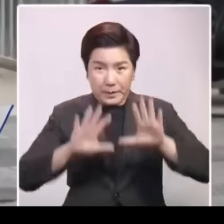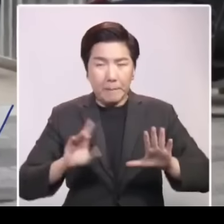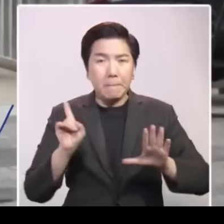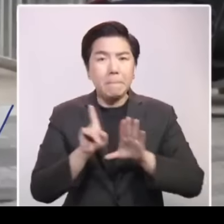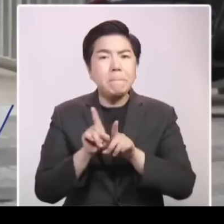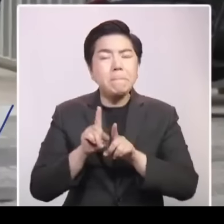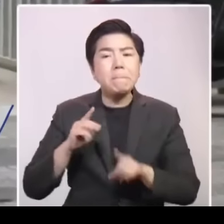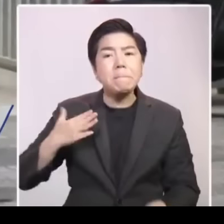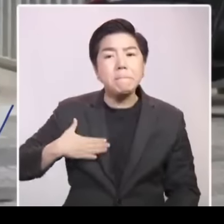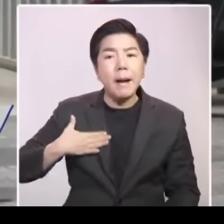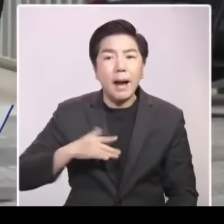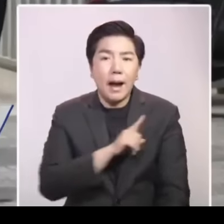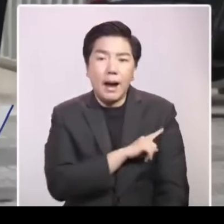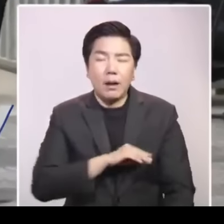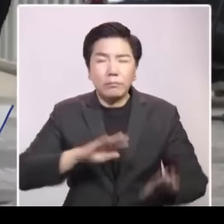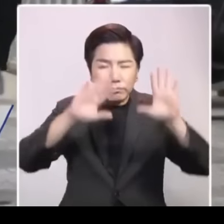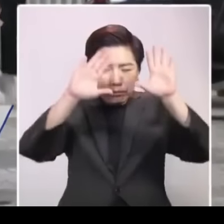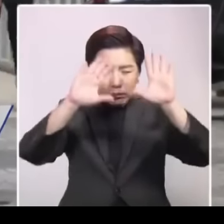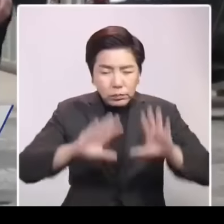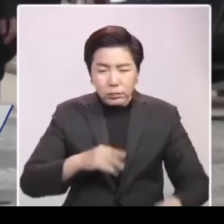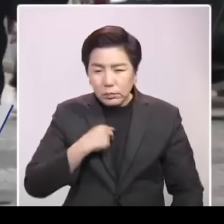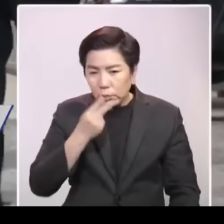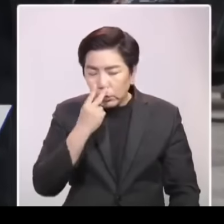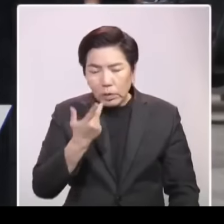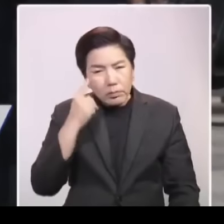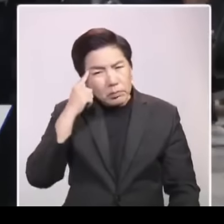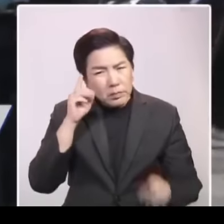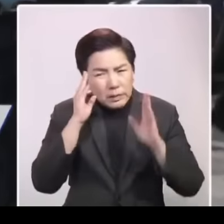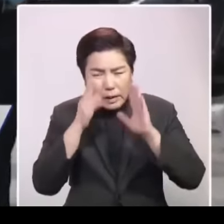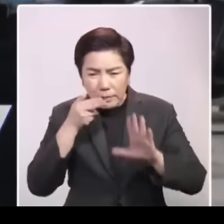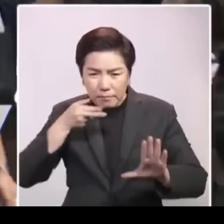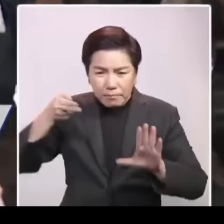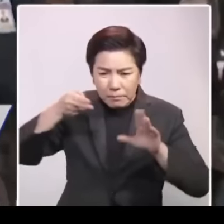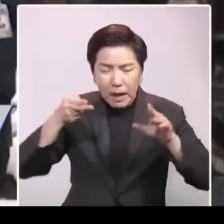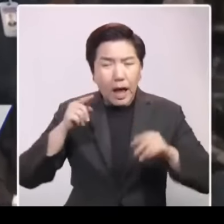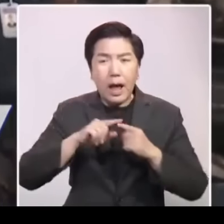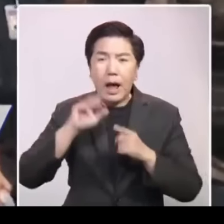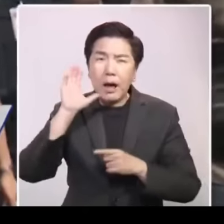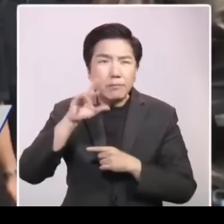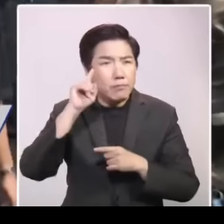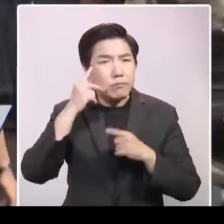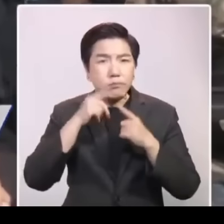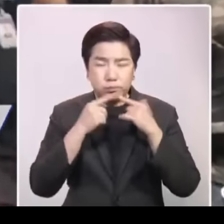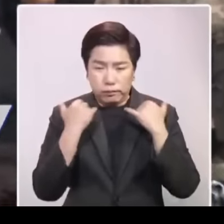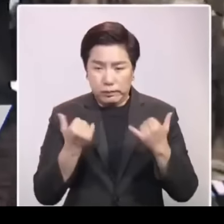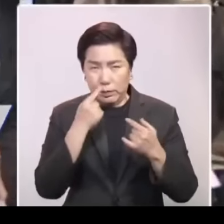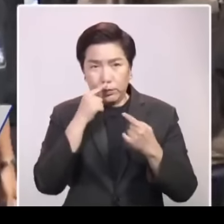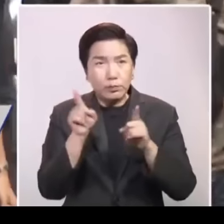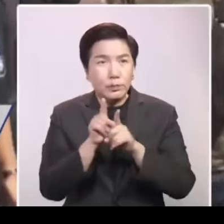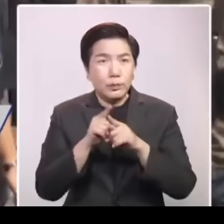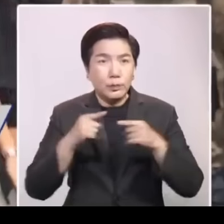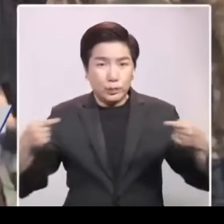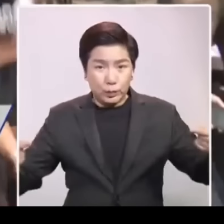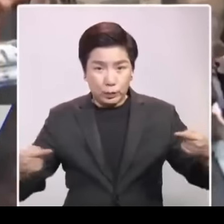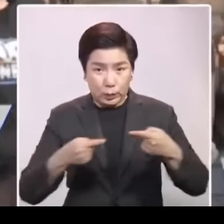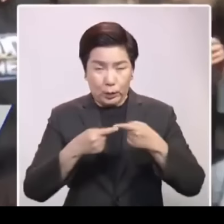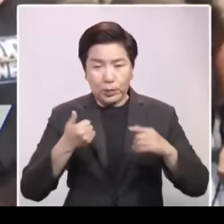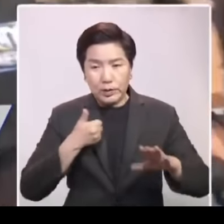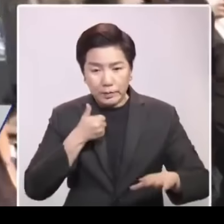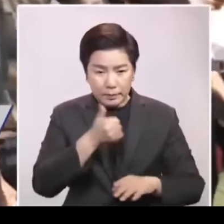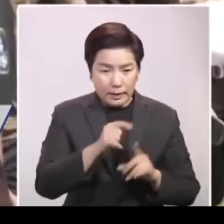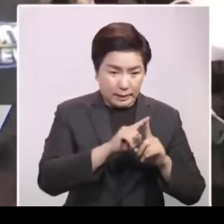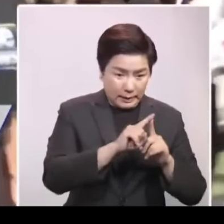ผ้าสีขาวๆมาปิดเอาไว้ด้วยนะอืคือตั้งใจหรือเปล่าไม่ให้ถ่ายเข้าไปข้างในอ่ะนะคะดังนั้นวันนี้ก็จะมีการไปตรวจ